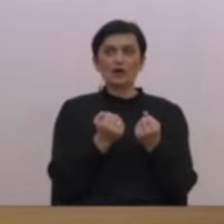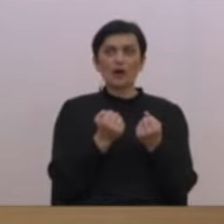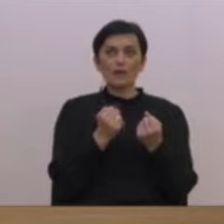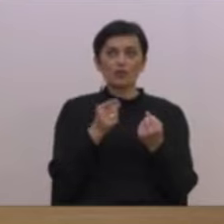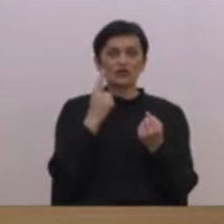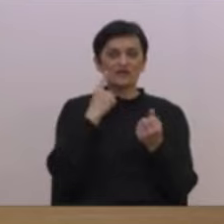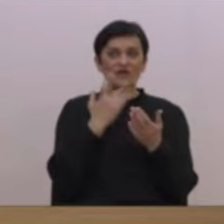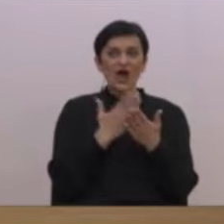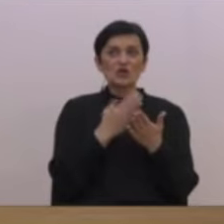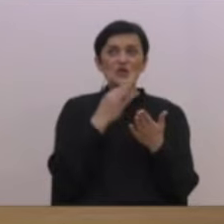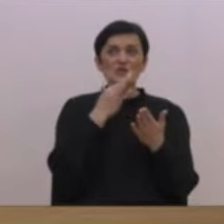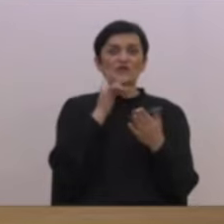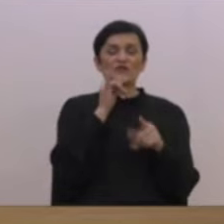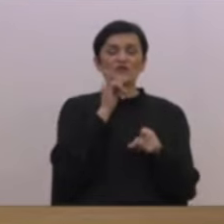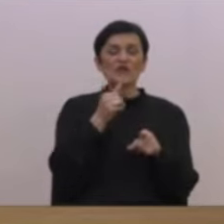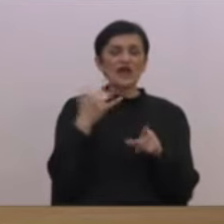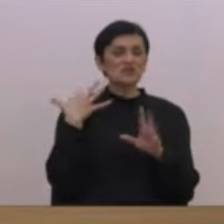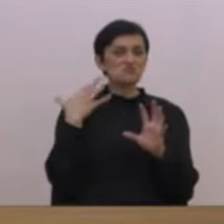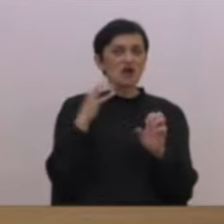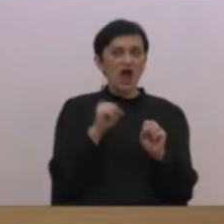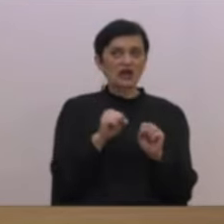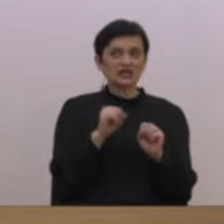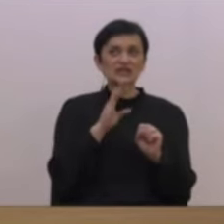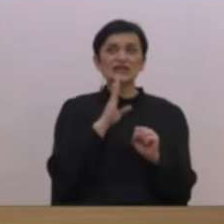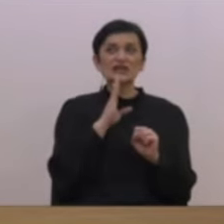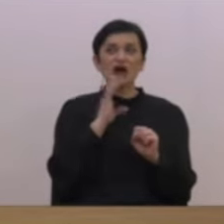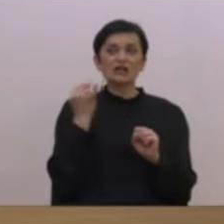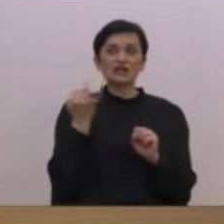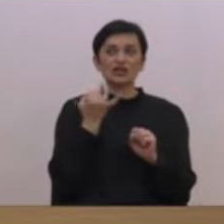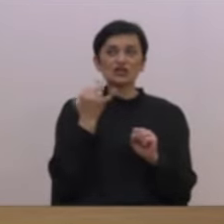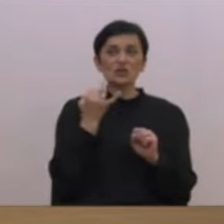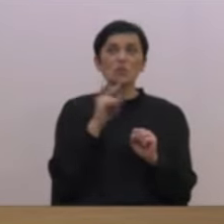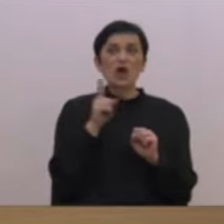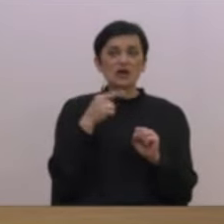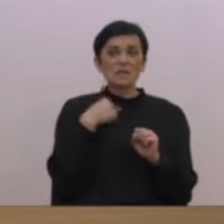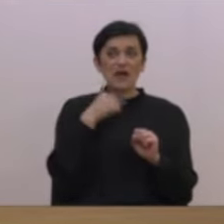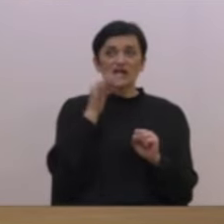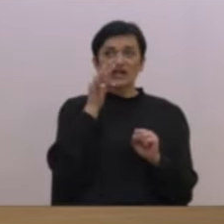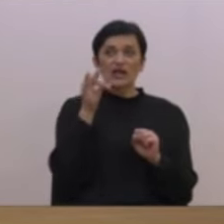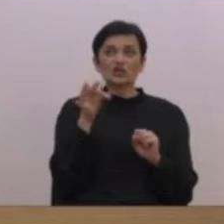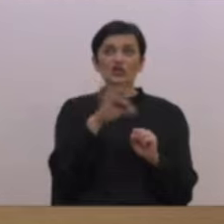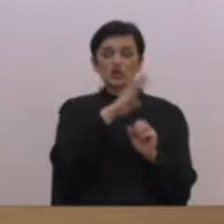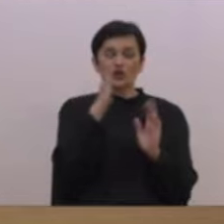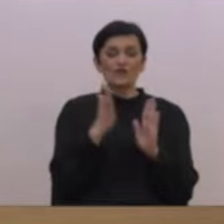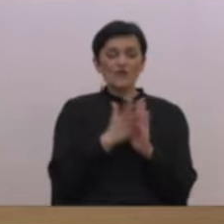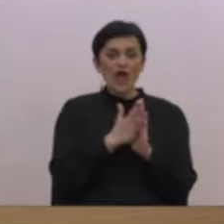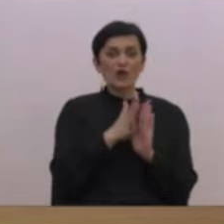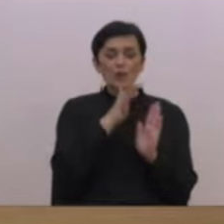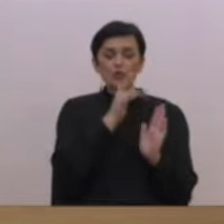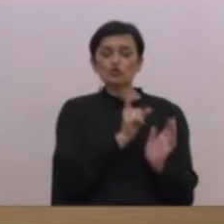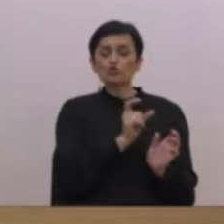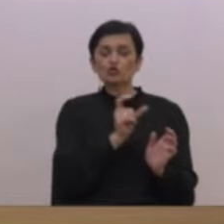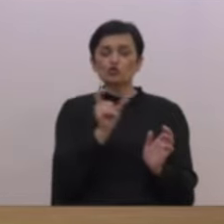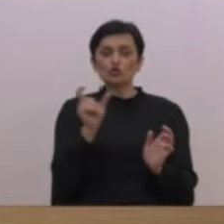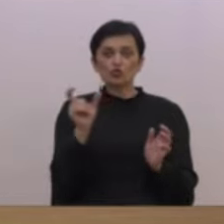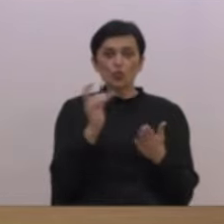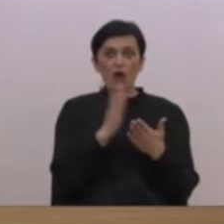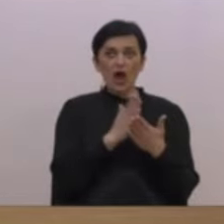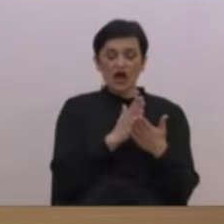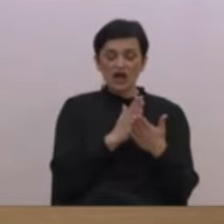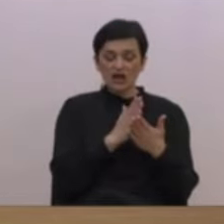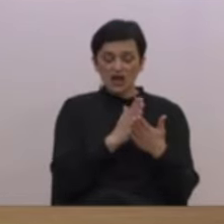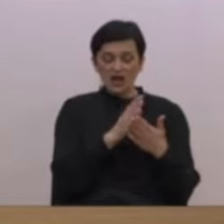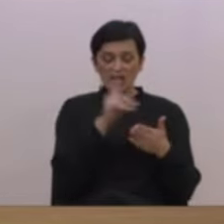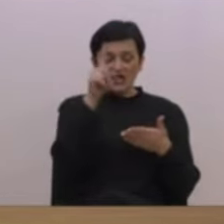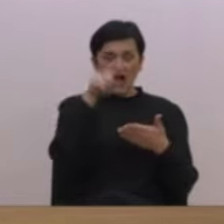tu asazi, vera peri eric nebodam, harda ce eli, ca alta interese visat, smagra, meget quit, voi la peri stau izdruac, da zoma de zona.